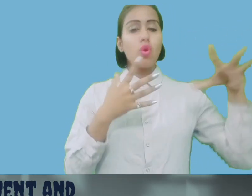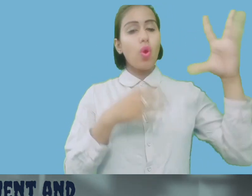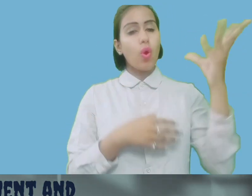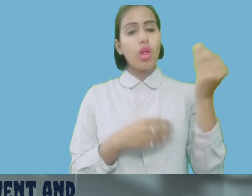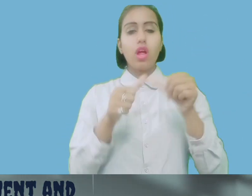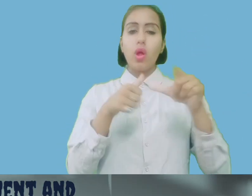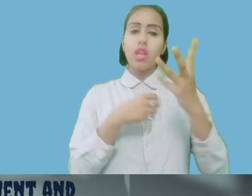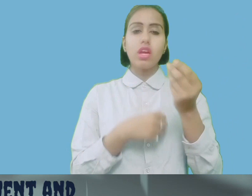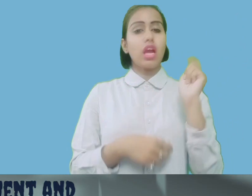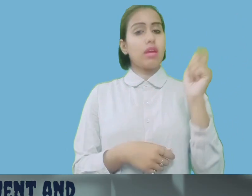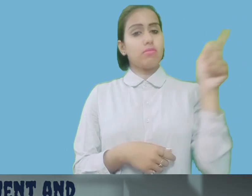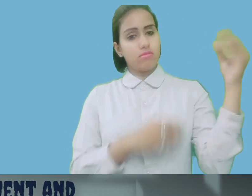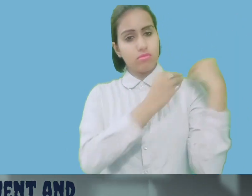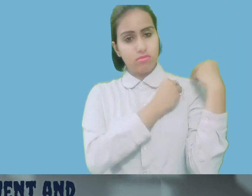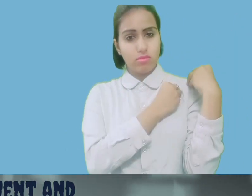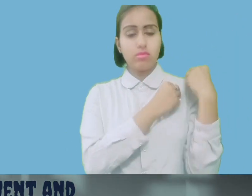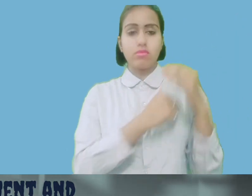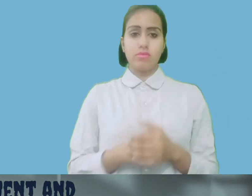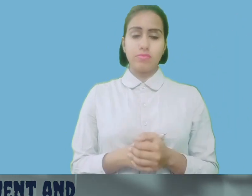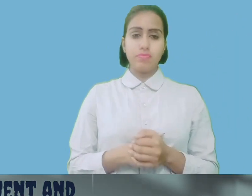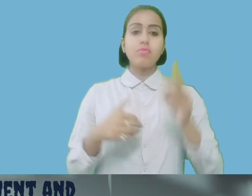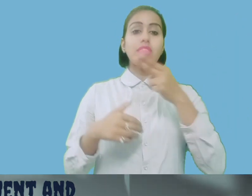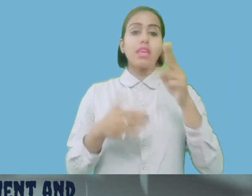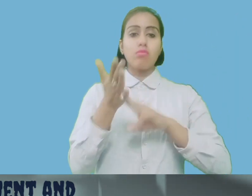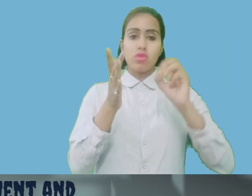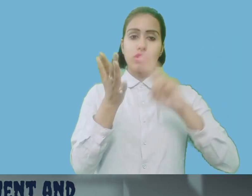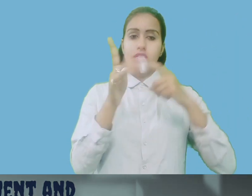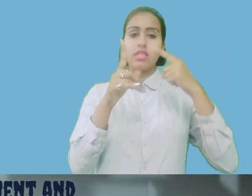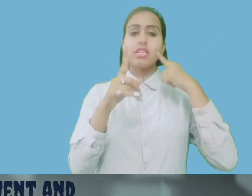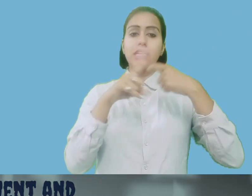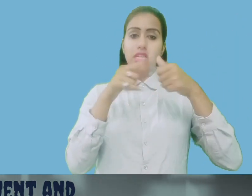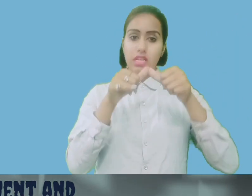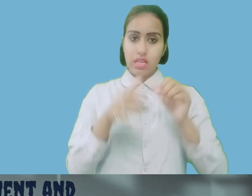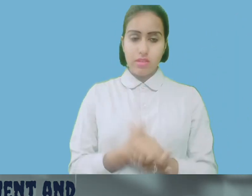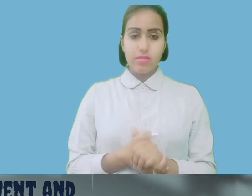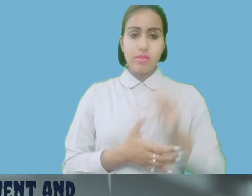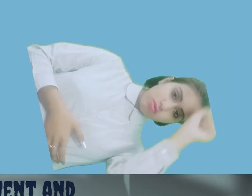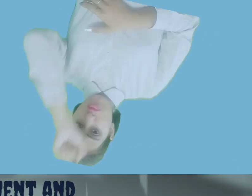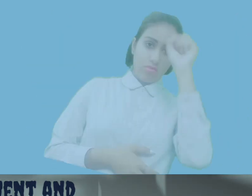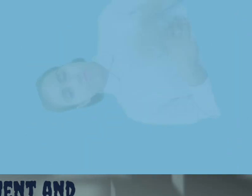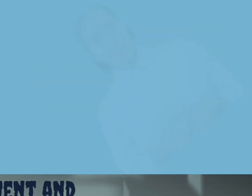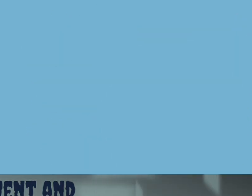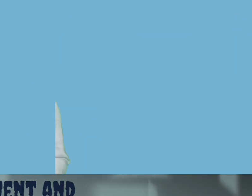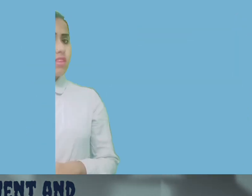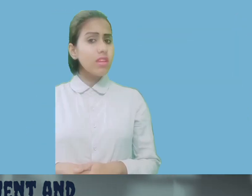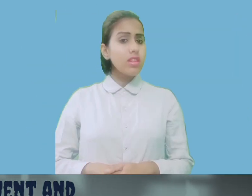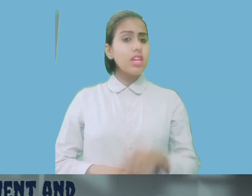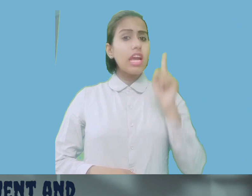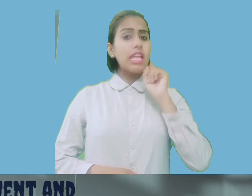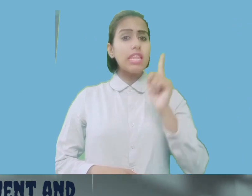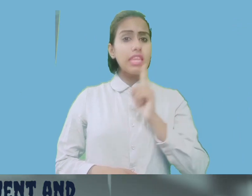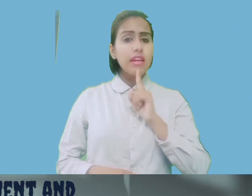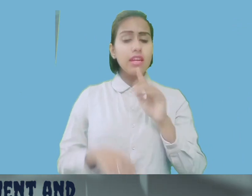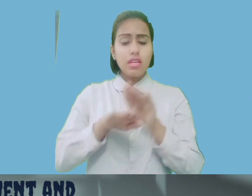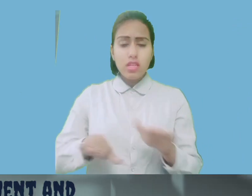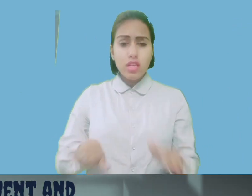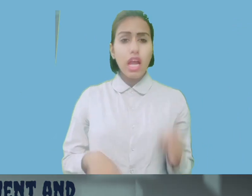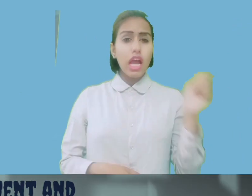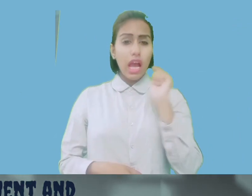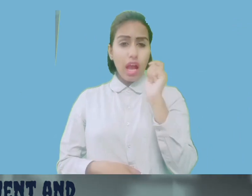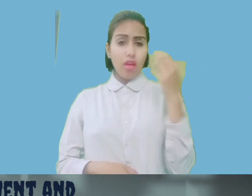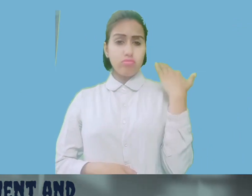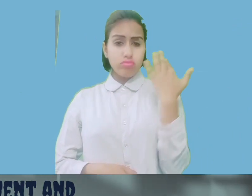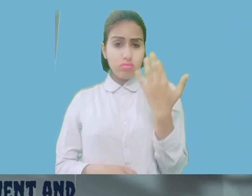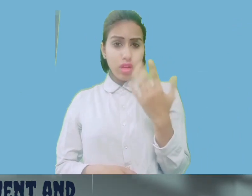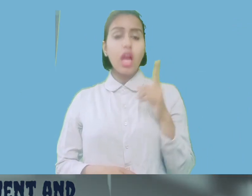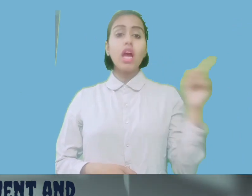तो हमेशा हमें उसे पालना है या हम उसके लिए करेंगे, वो कभी हमारे लिए कुछ नहीं कर सकता या वो हमेशा हम पर निर्भर रहेगा। तो ये